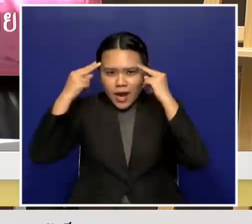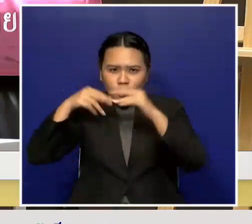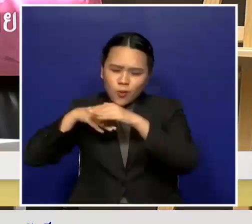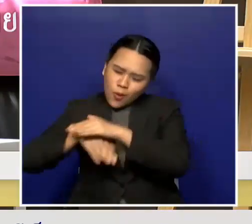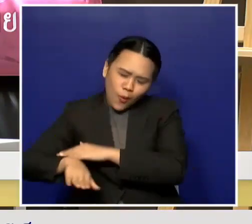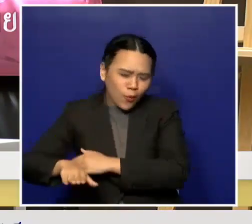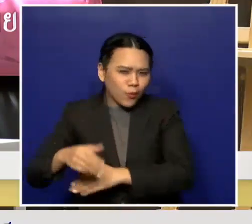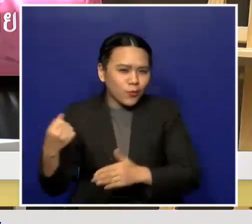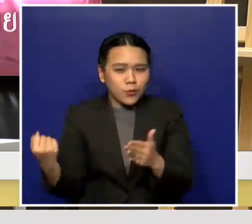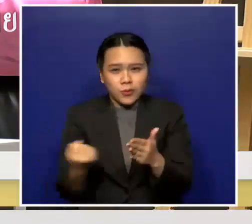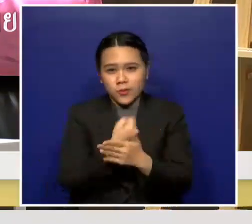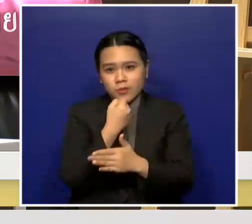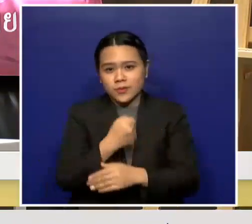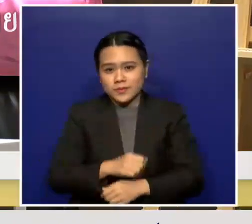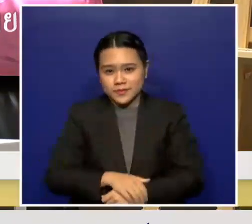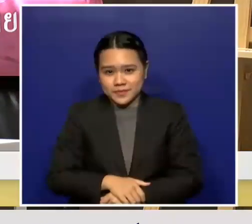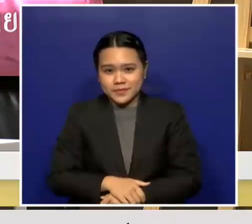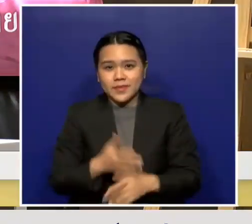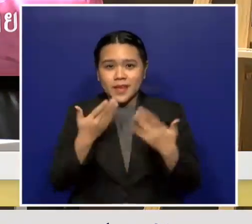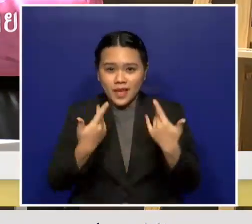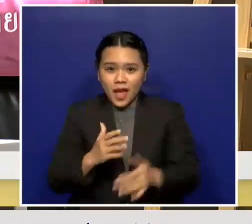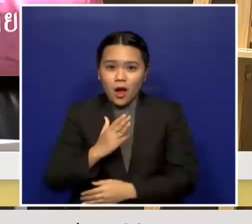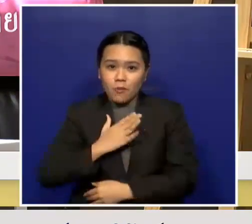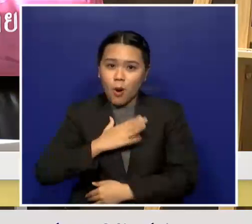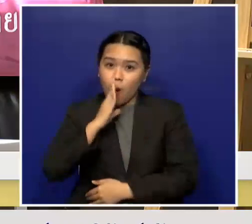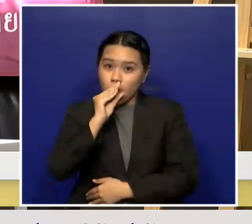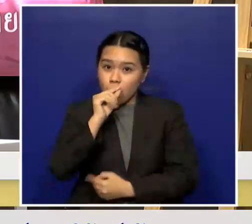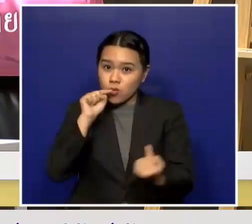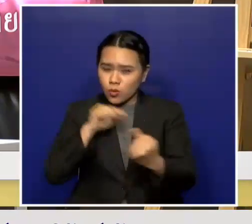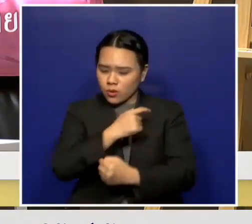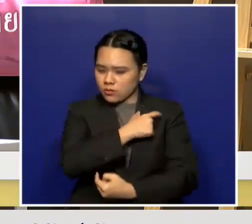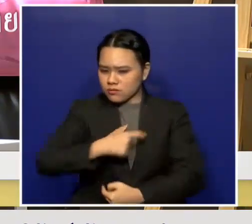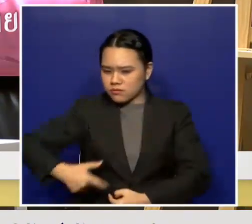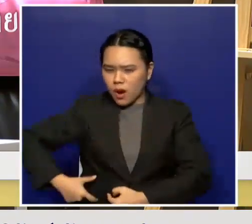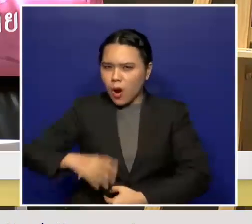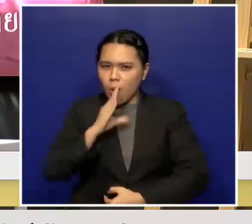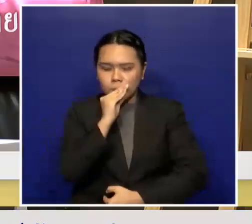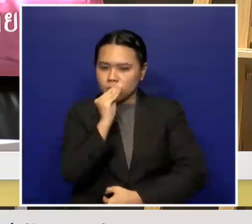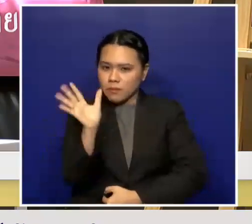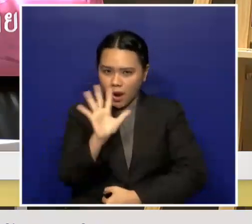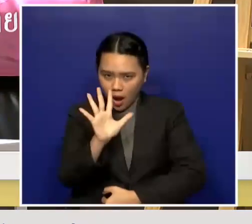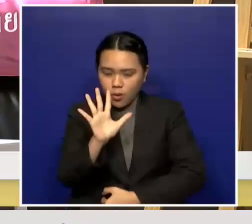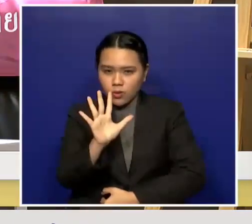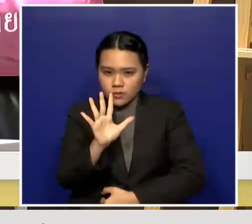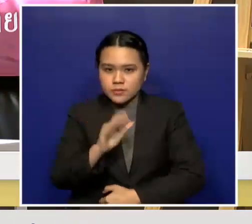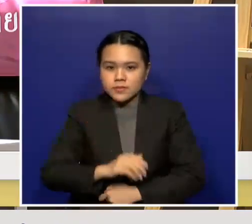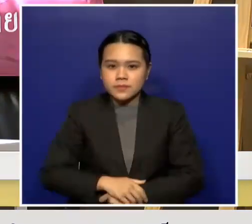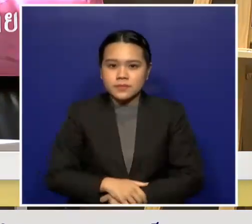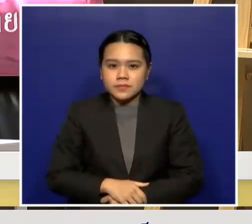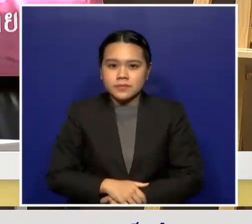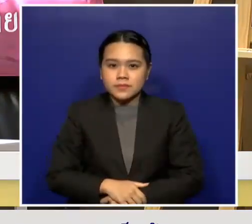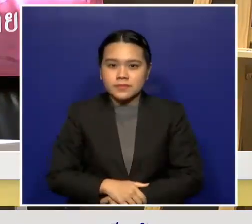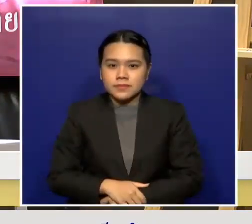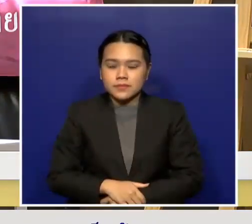านครับและผมจะไม่กล่าวก้าวร่วงสถาบันเด็ดขาดก็ขอประมาตัวไว้ตรงนี้เลยและผม